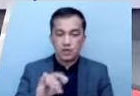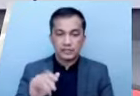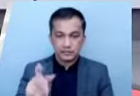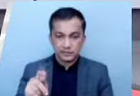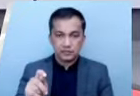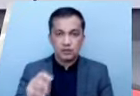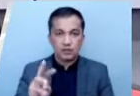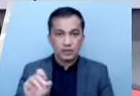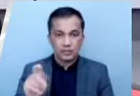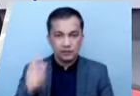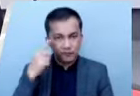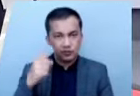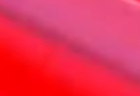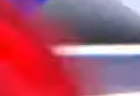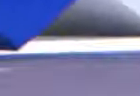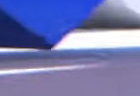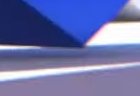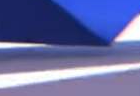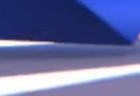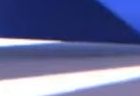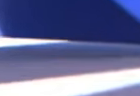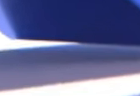roon. At nakatutok si Mav Gonzalez.